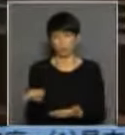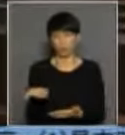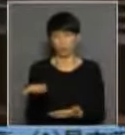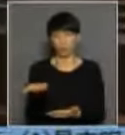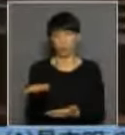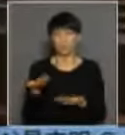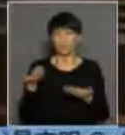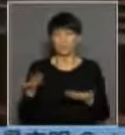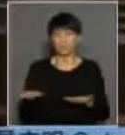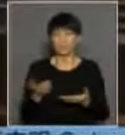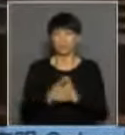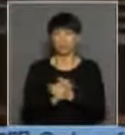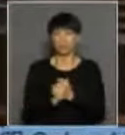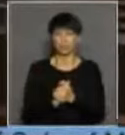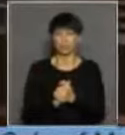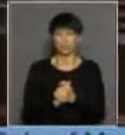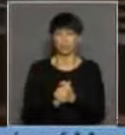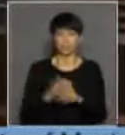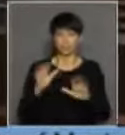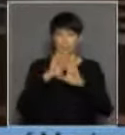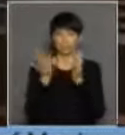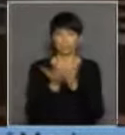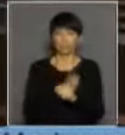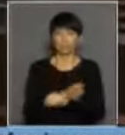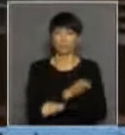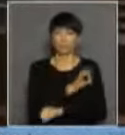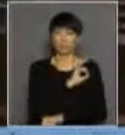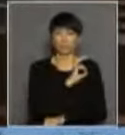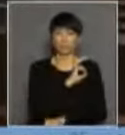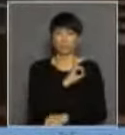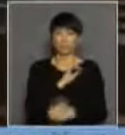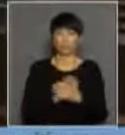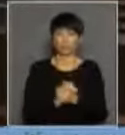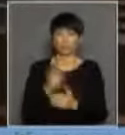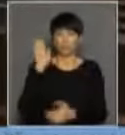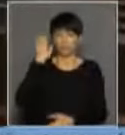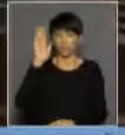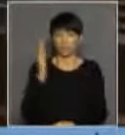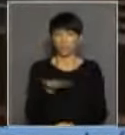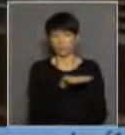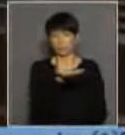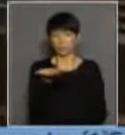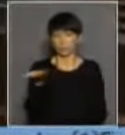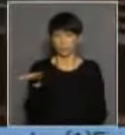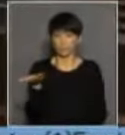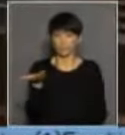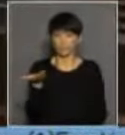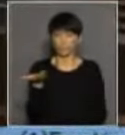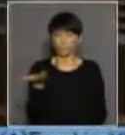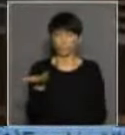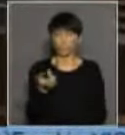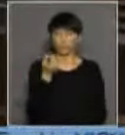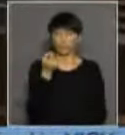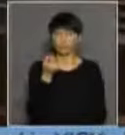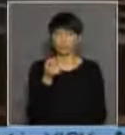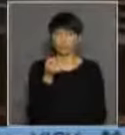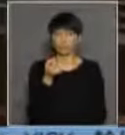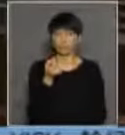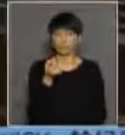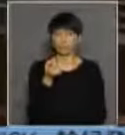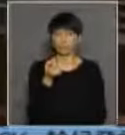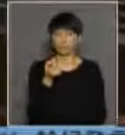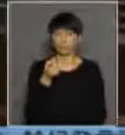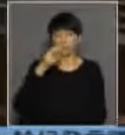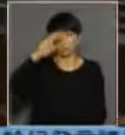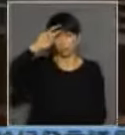我哋而家呢個咁嘅成個社會。咁呢一方面咧，我希望大家咧都能夠俾少少反